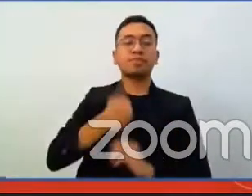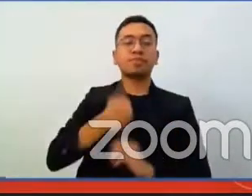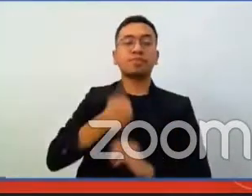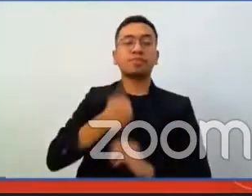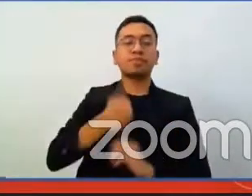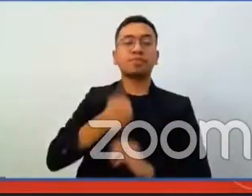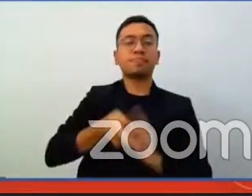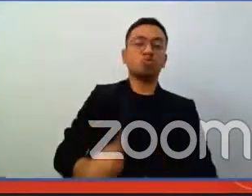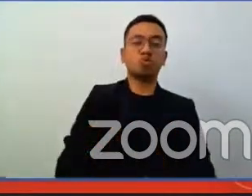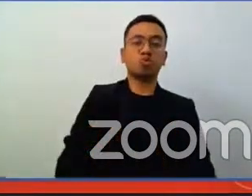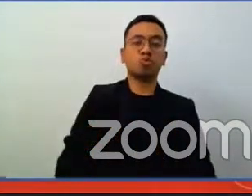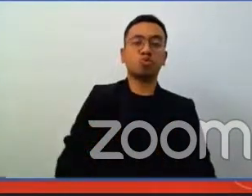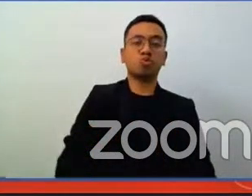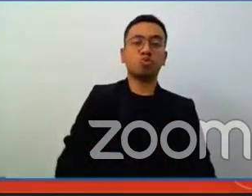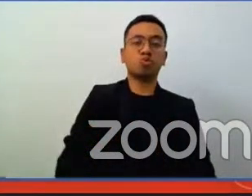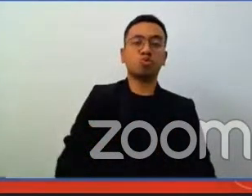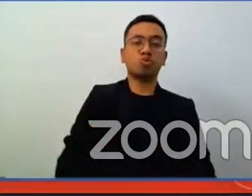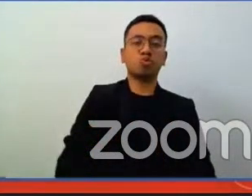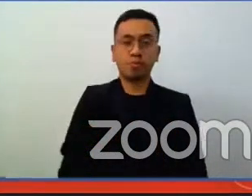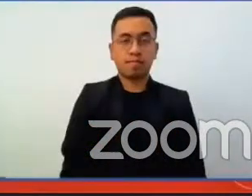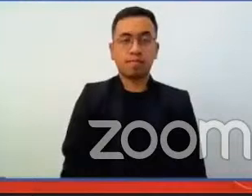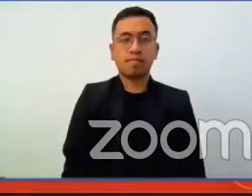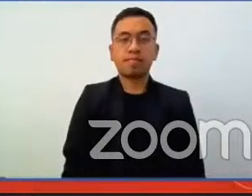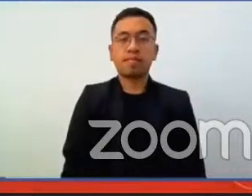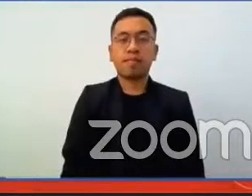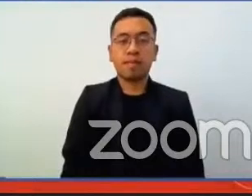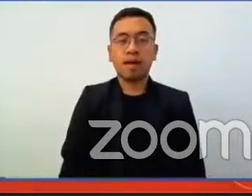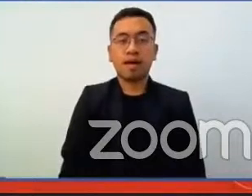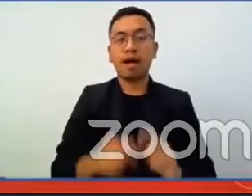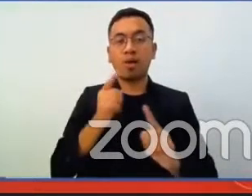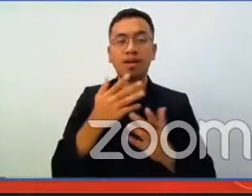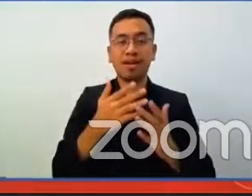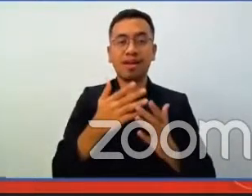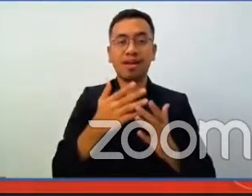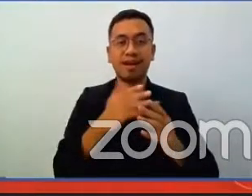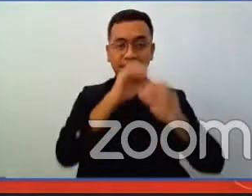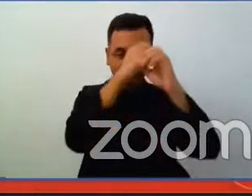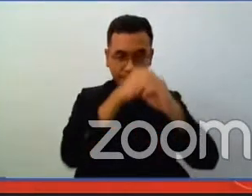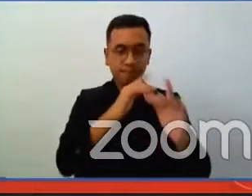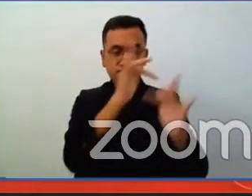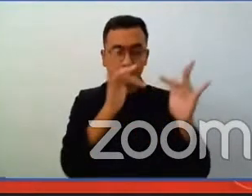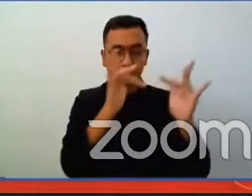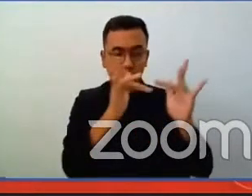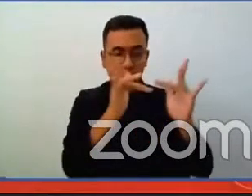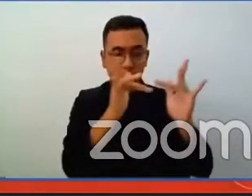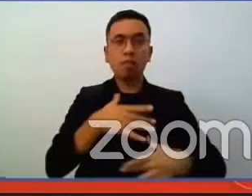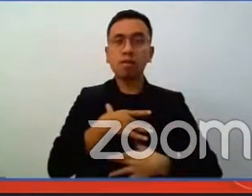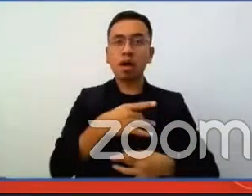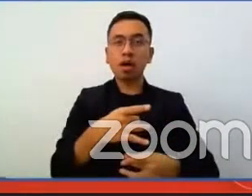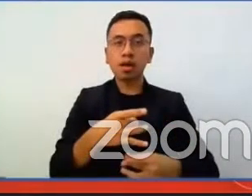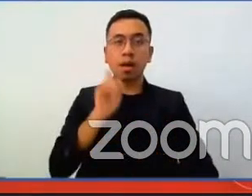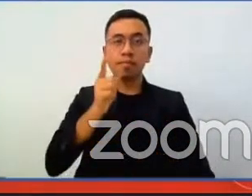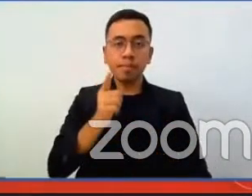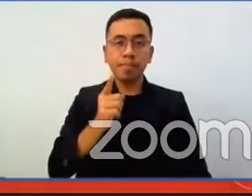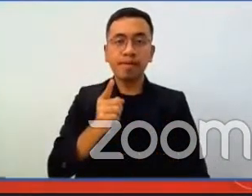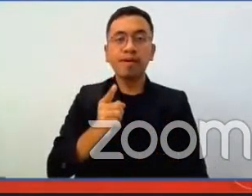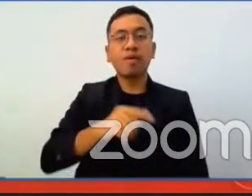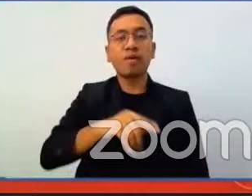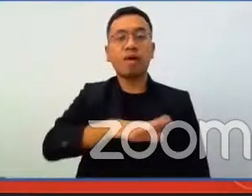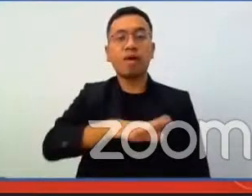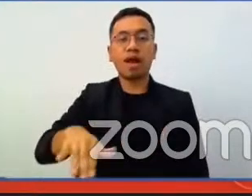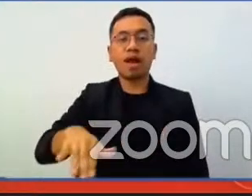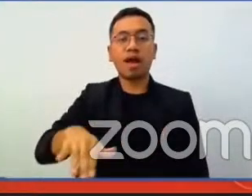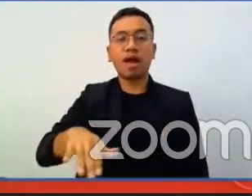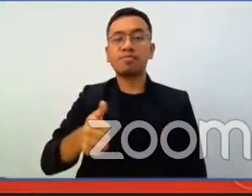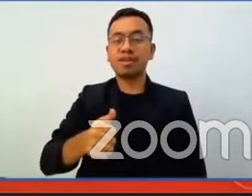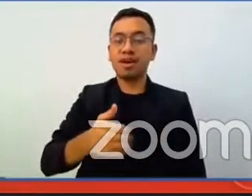Kemudian secara substansi ini yang menarik. Karena dengan adanya virtual lab ini yang dimiliki adalah khas membuat anak-anak